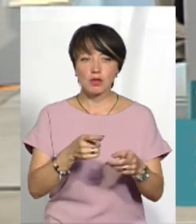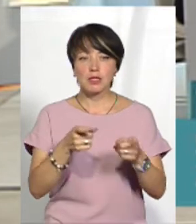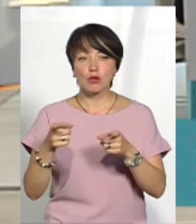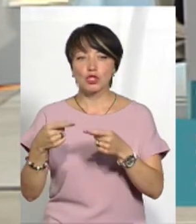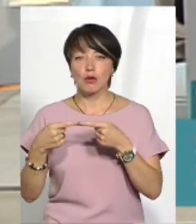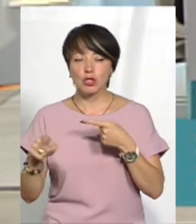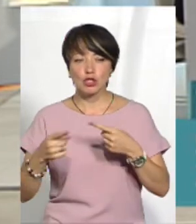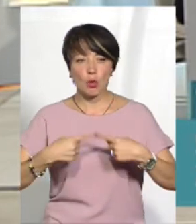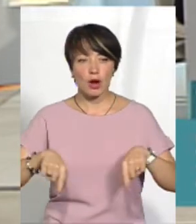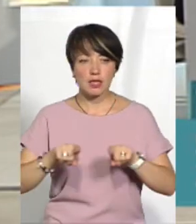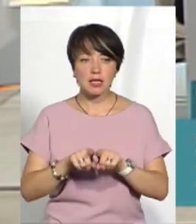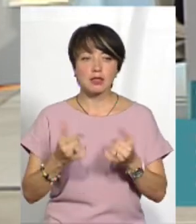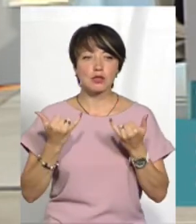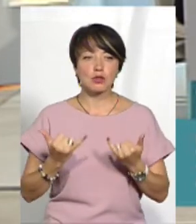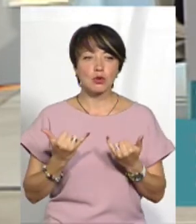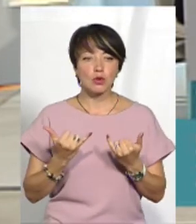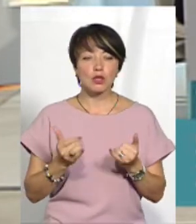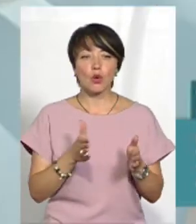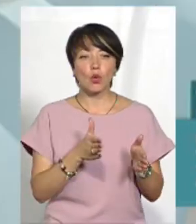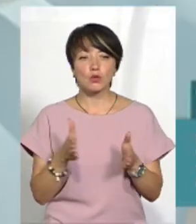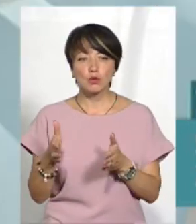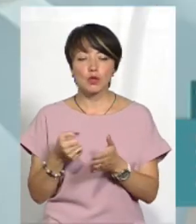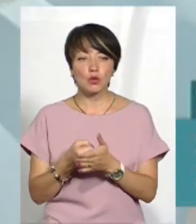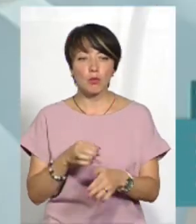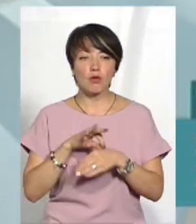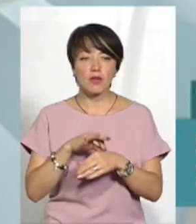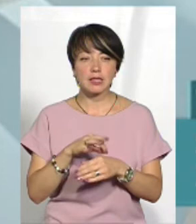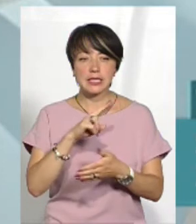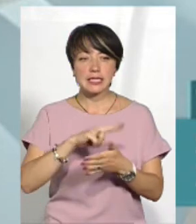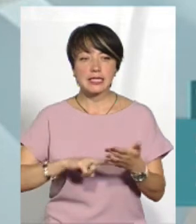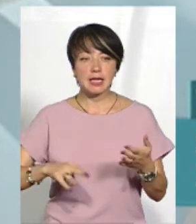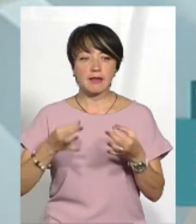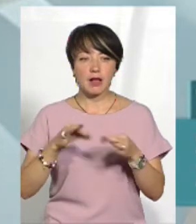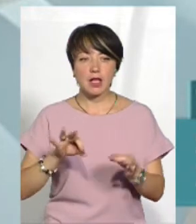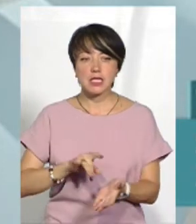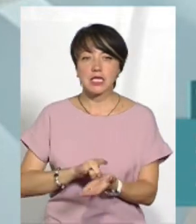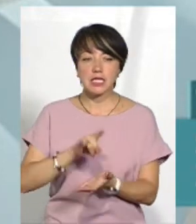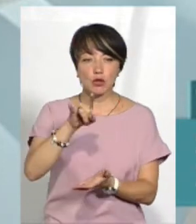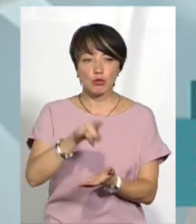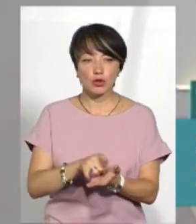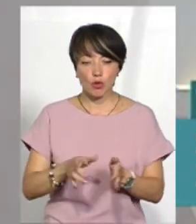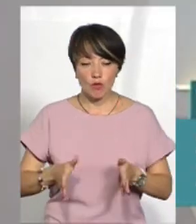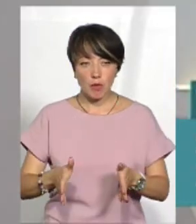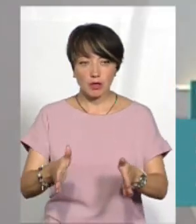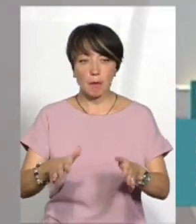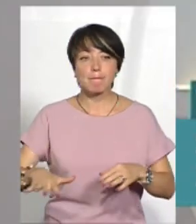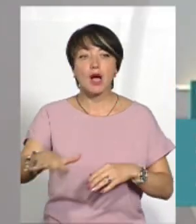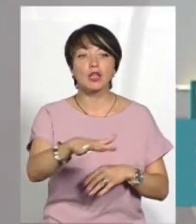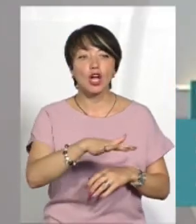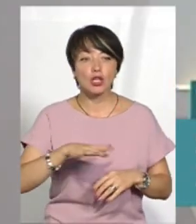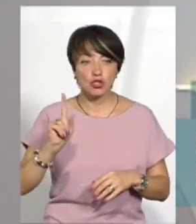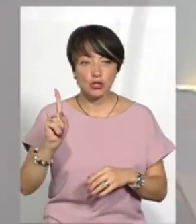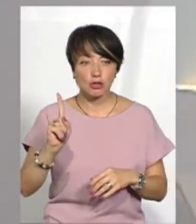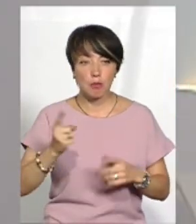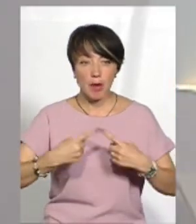залучаємо інші організації, ми сьогодні готуємося до проведення сертифікації злітно-посадкового майданчика.